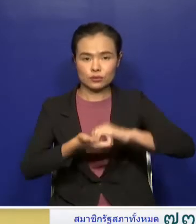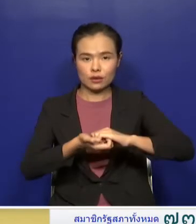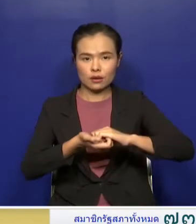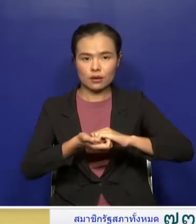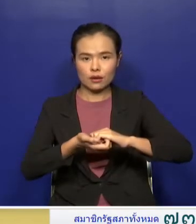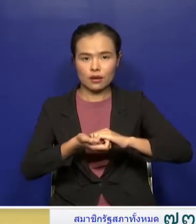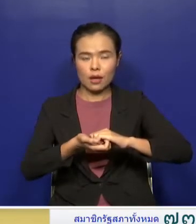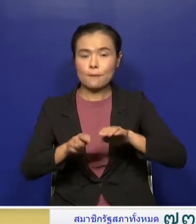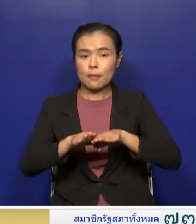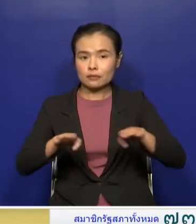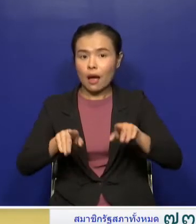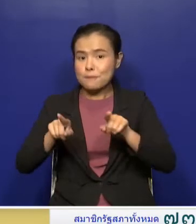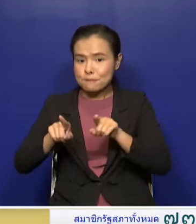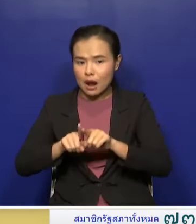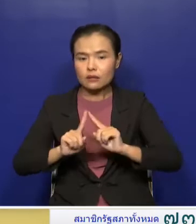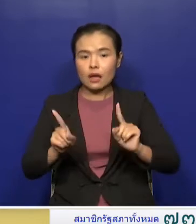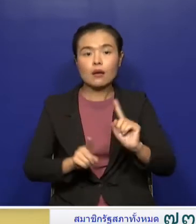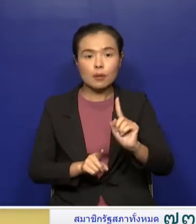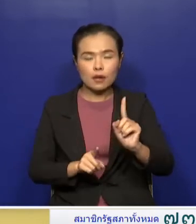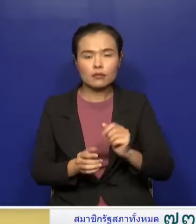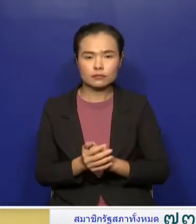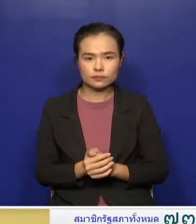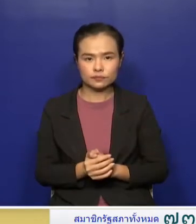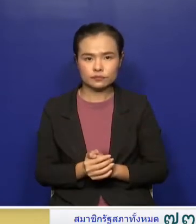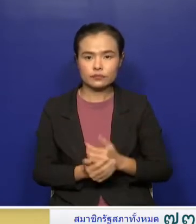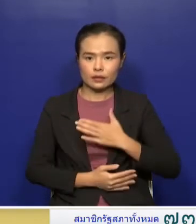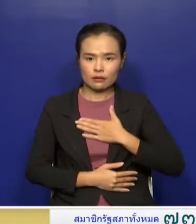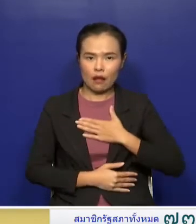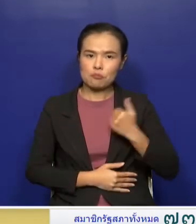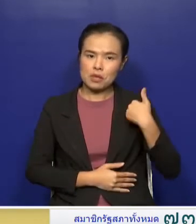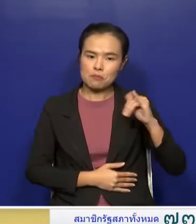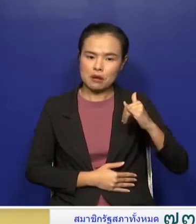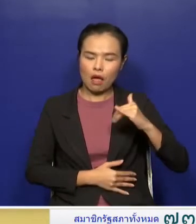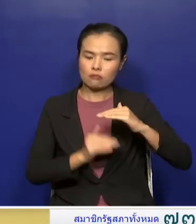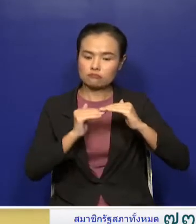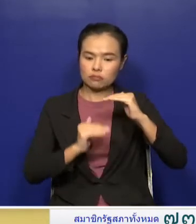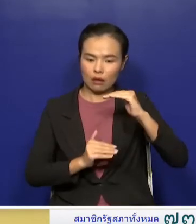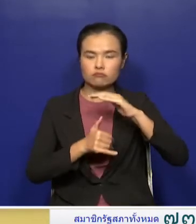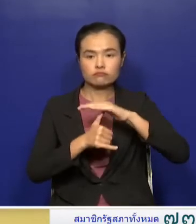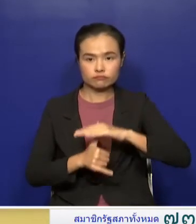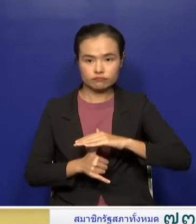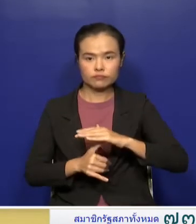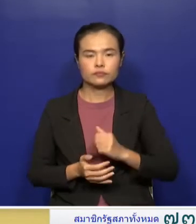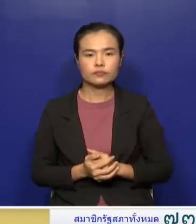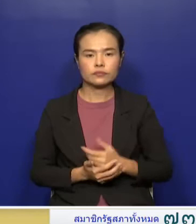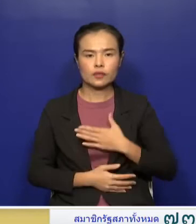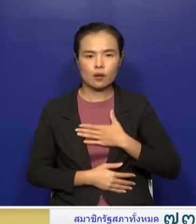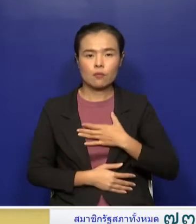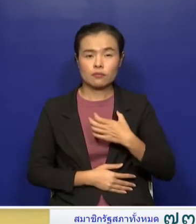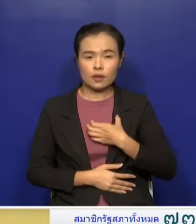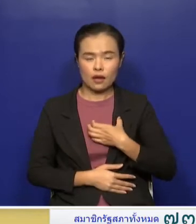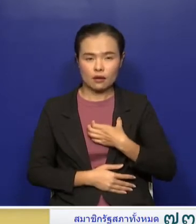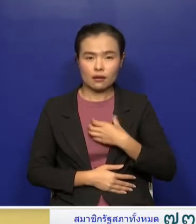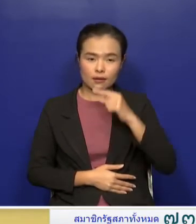า Kanal้มาตรฐานเดกวเราร beauนี้ เง้นั้แล้จะทำใหเราเสียเปรets Irelandberg ก็็อยากใช้ใหเราได